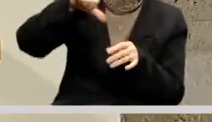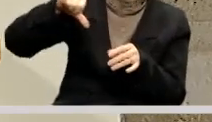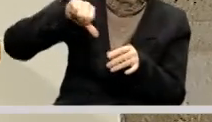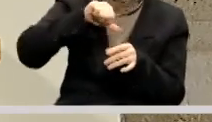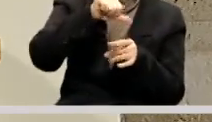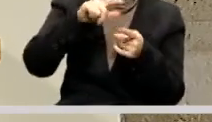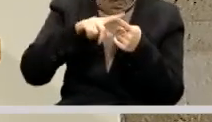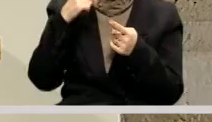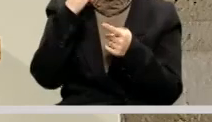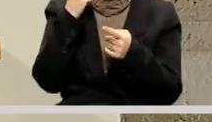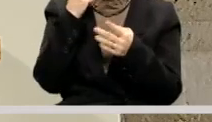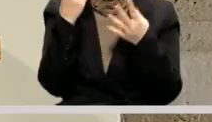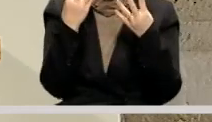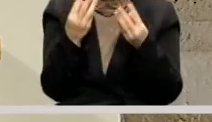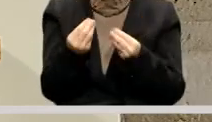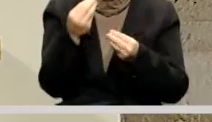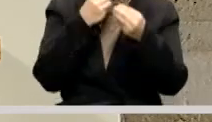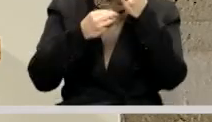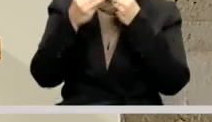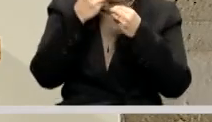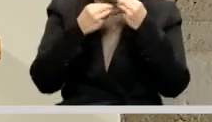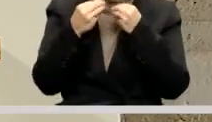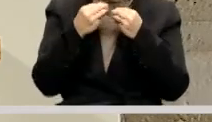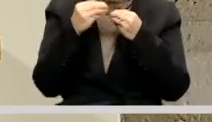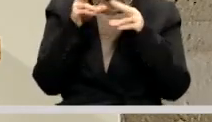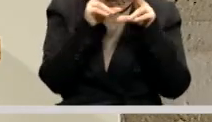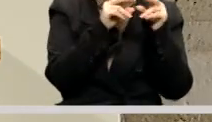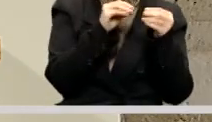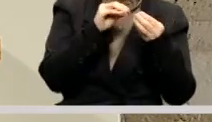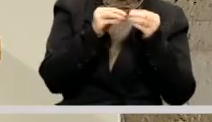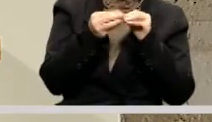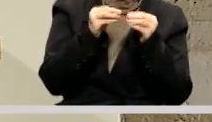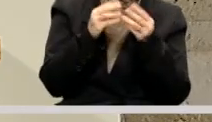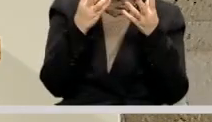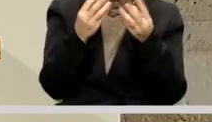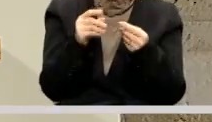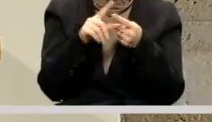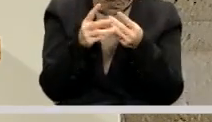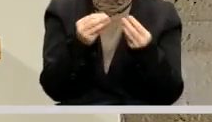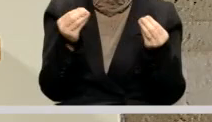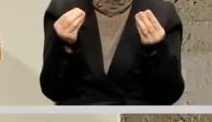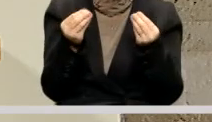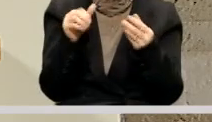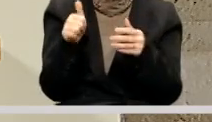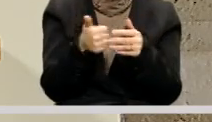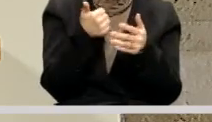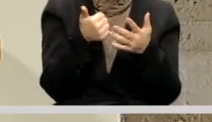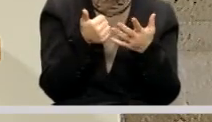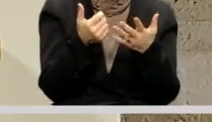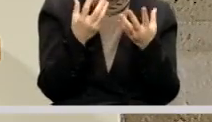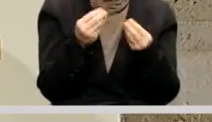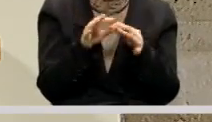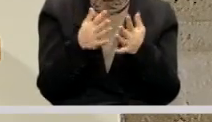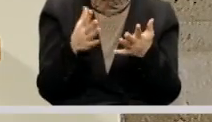gıdaların tüketilmesi ister istemez daha fazla uyku problemlerine yol açacak ve çok ilginç şeylerden bir tanesi de gün